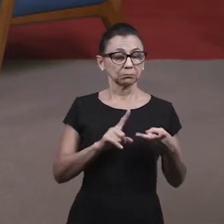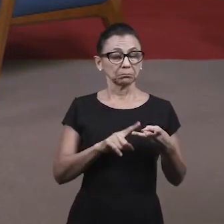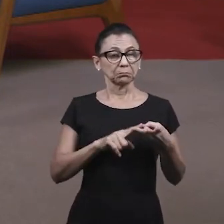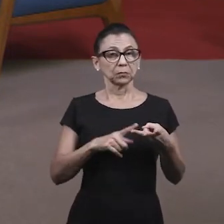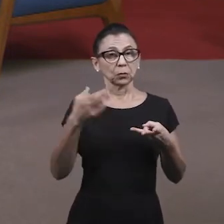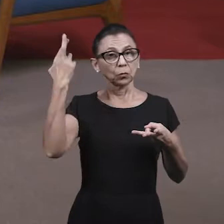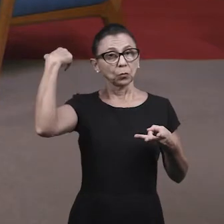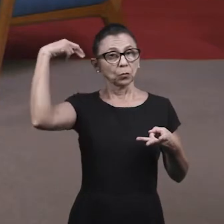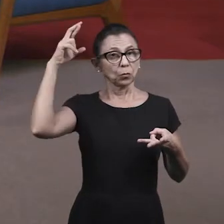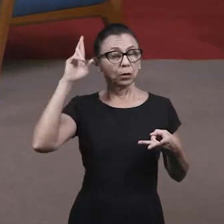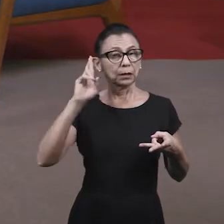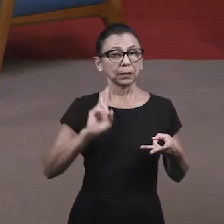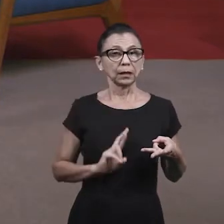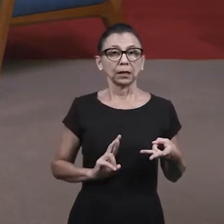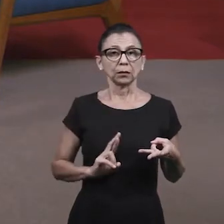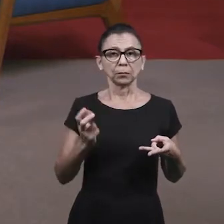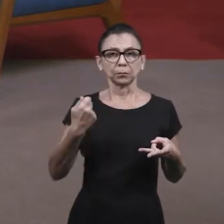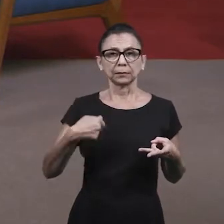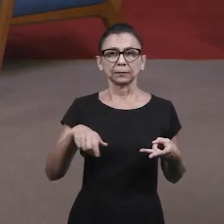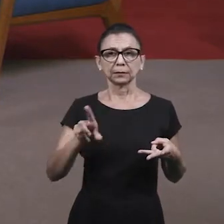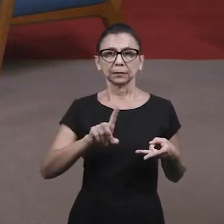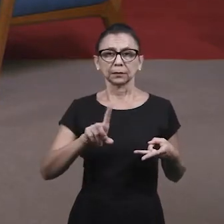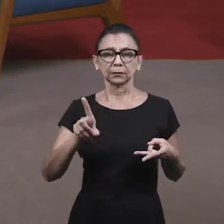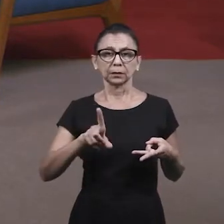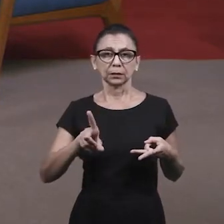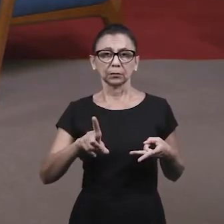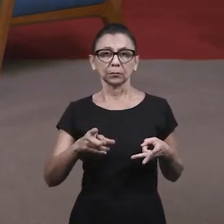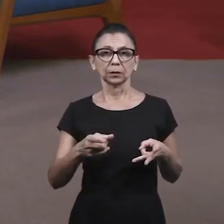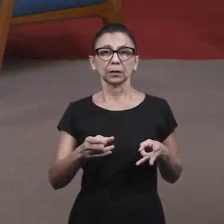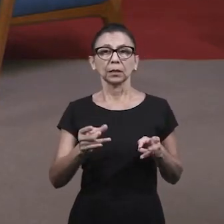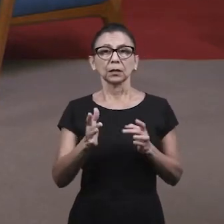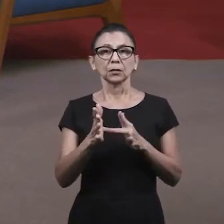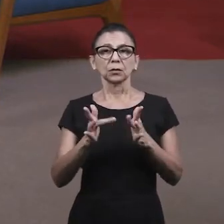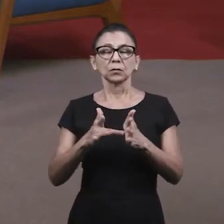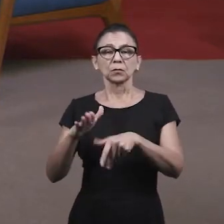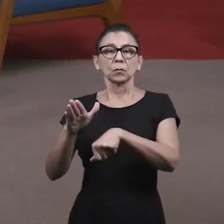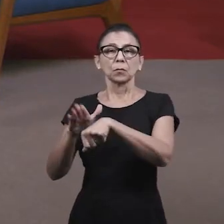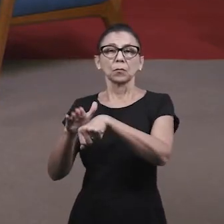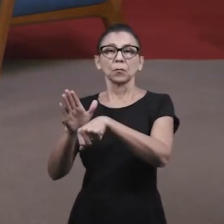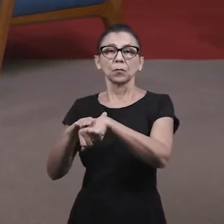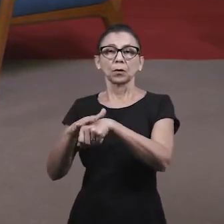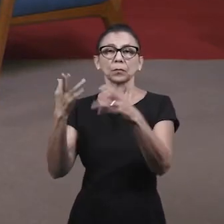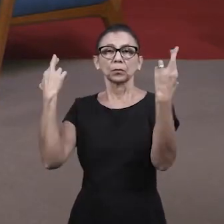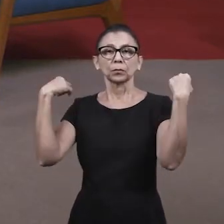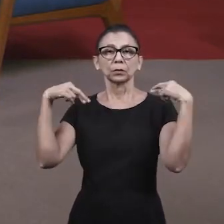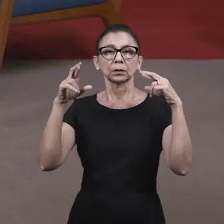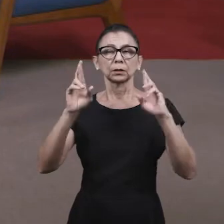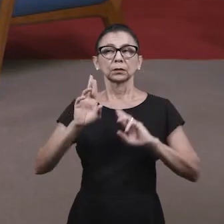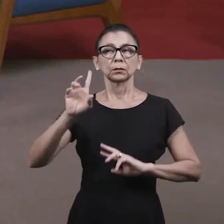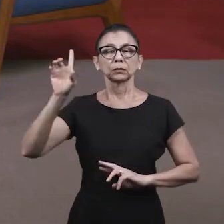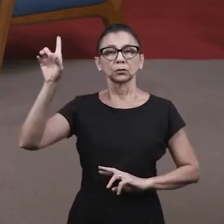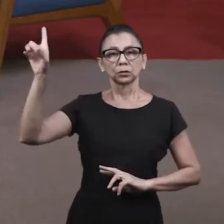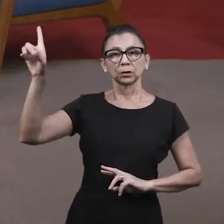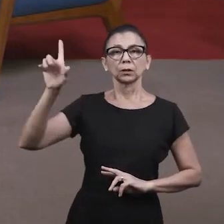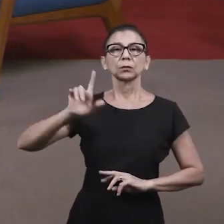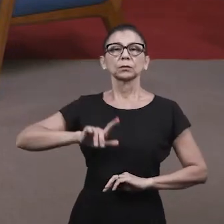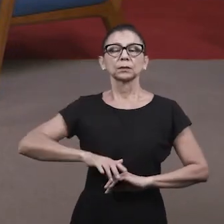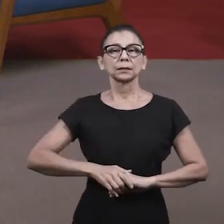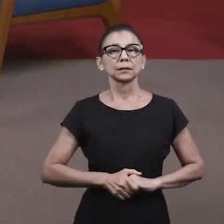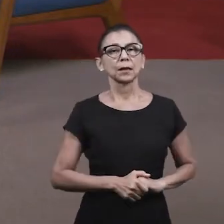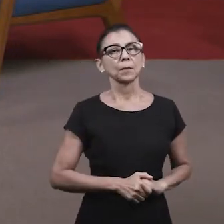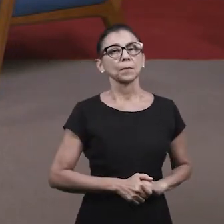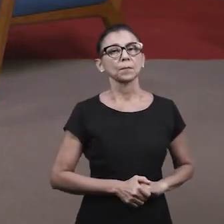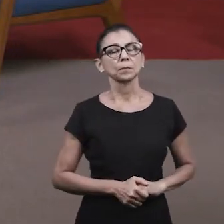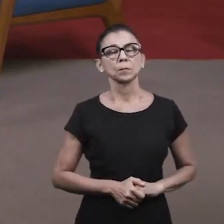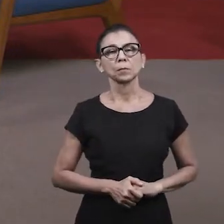corps qui allait être déchiré, n'est-ce pas? Et l'agneau n'avait plus besoin